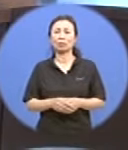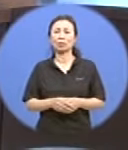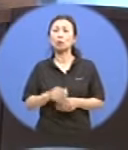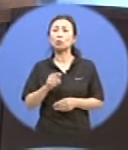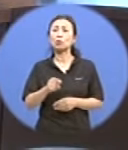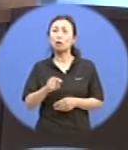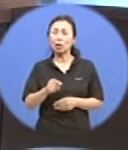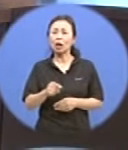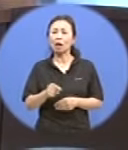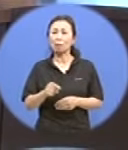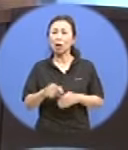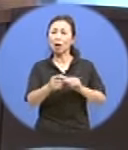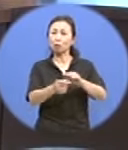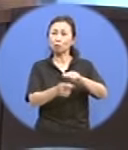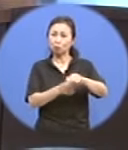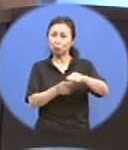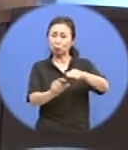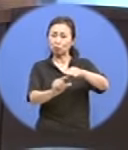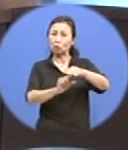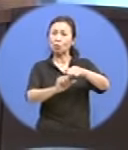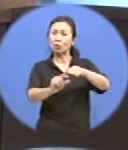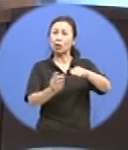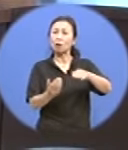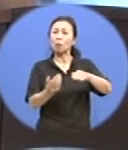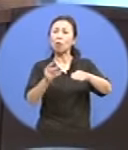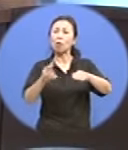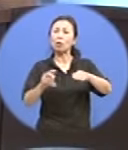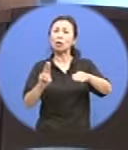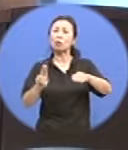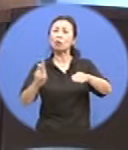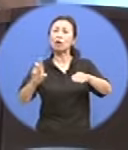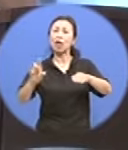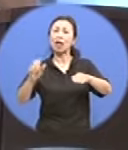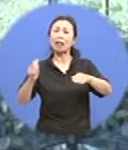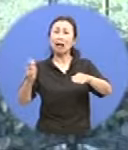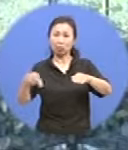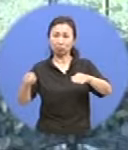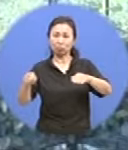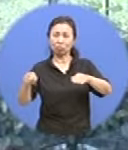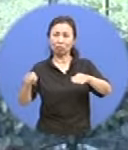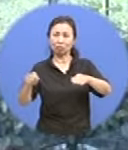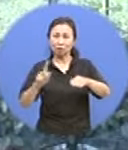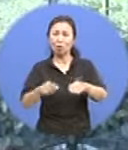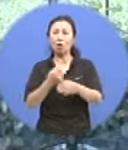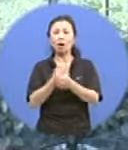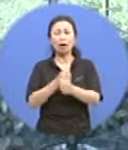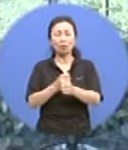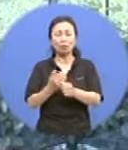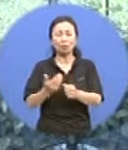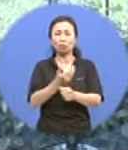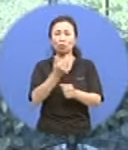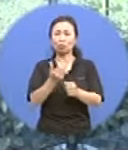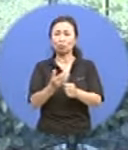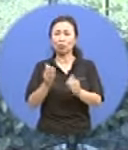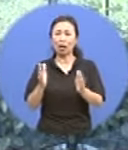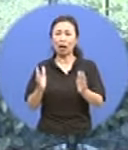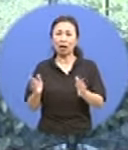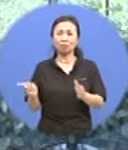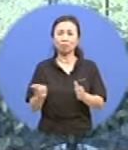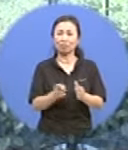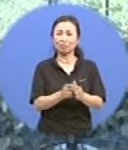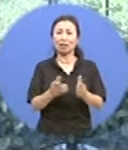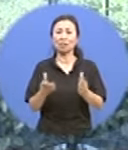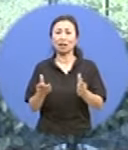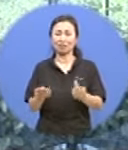けども、靴底用のポリウレタン材料という研究を9年やりました。でそれから同じ和歌山で、今